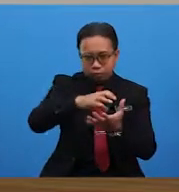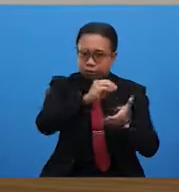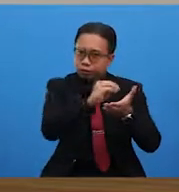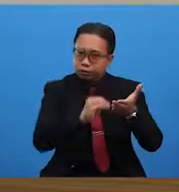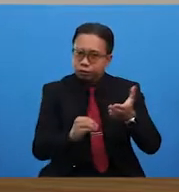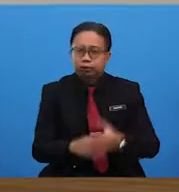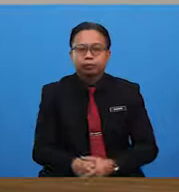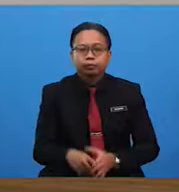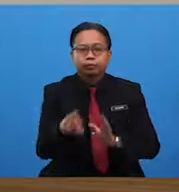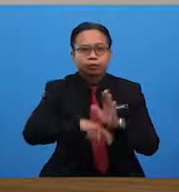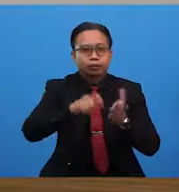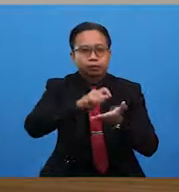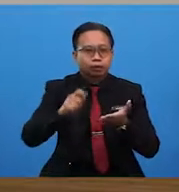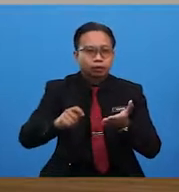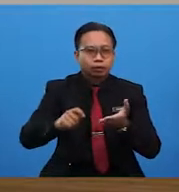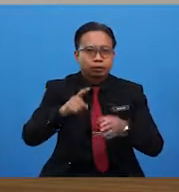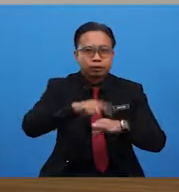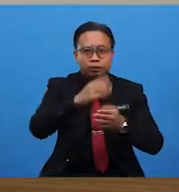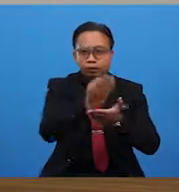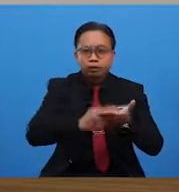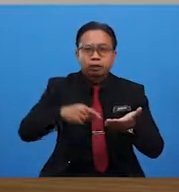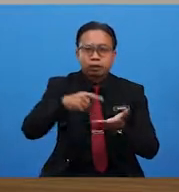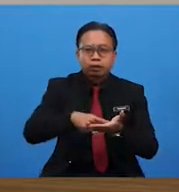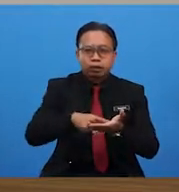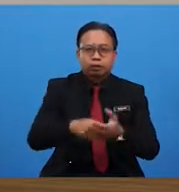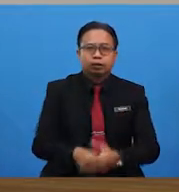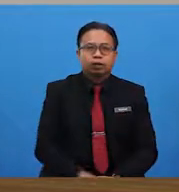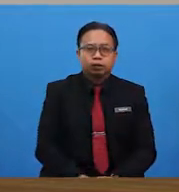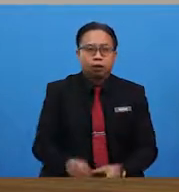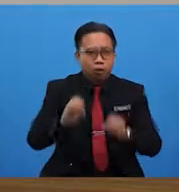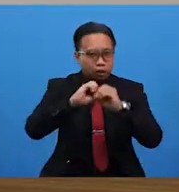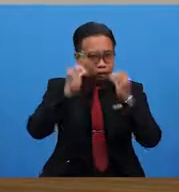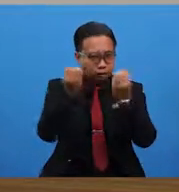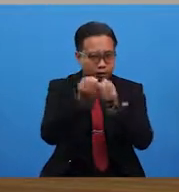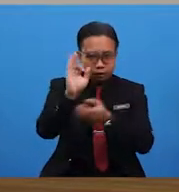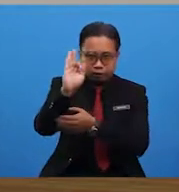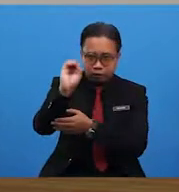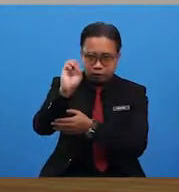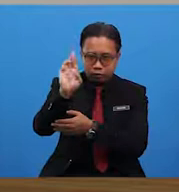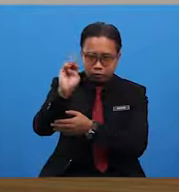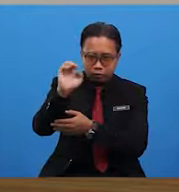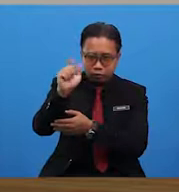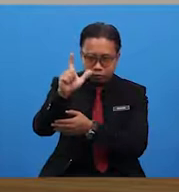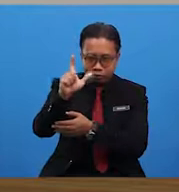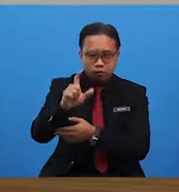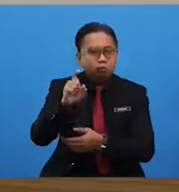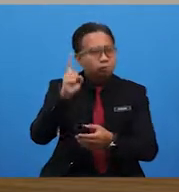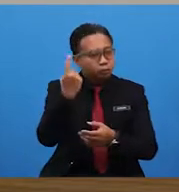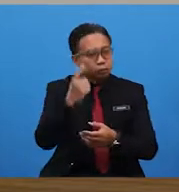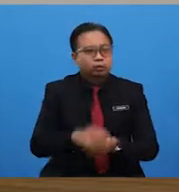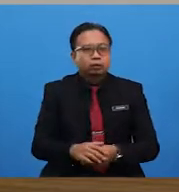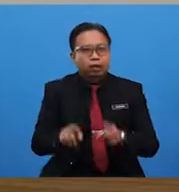n di bagian ini bukan saja tentang organisasi aspek formal gema tema-tema